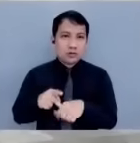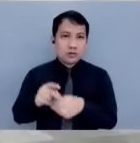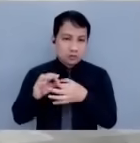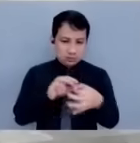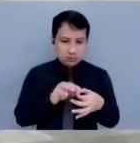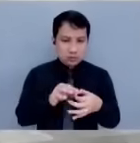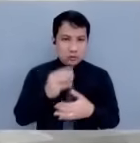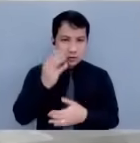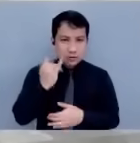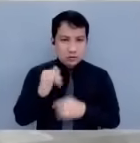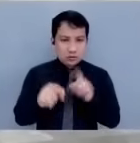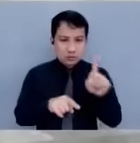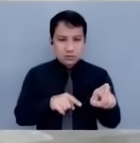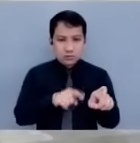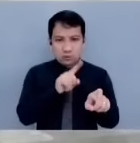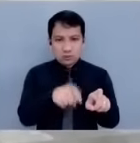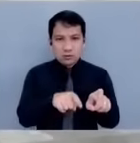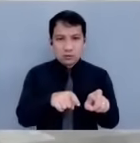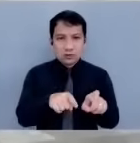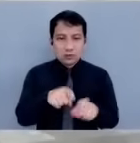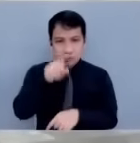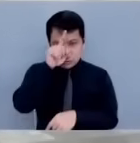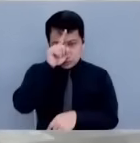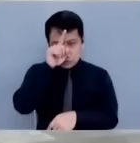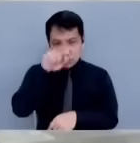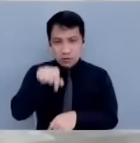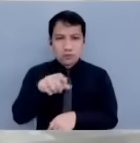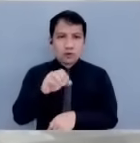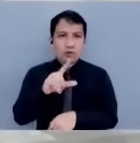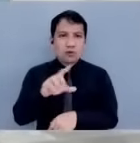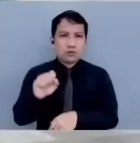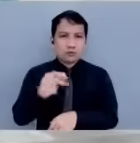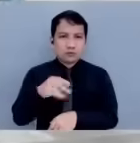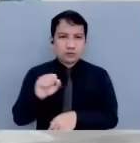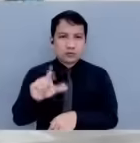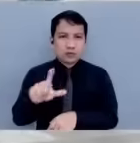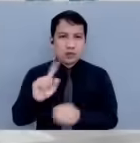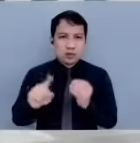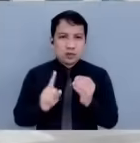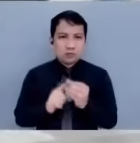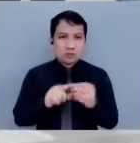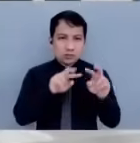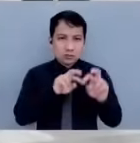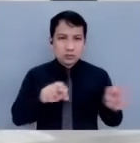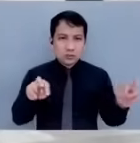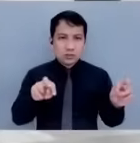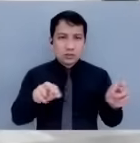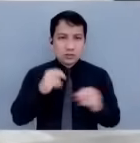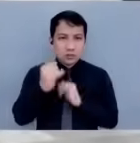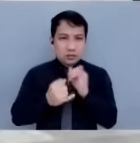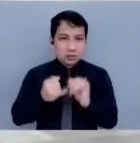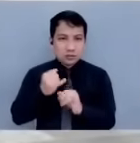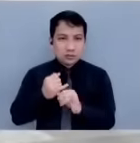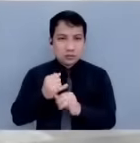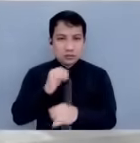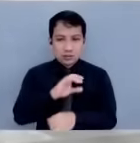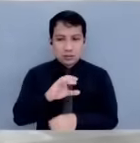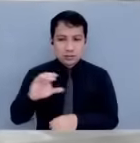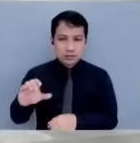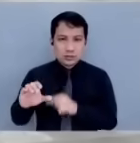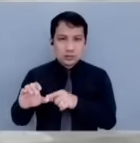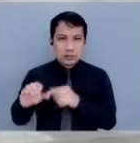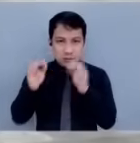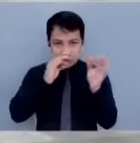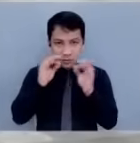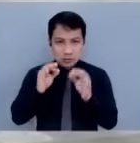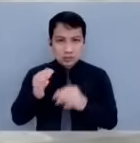ng pagtanong ni German Chancellor Olaf Scholz tungkol sa investigasyon ng International Criminal Court sa drug